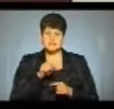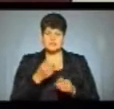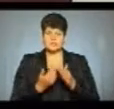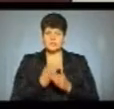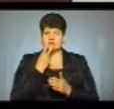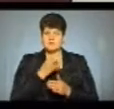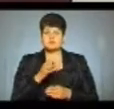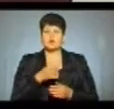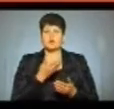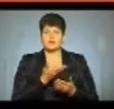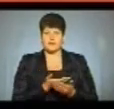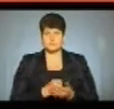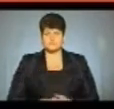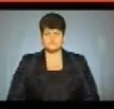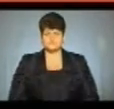дивіться про таке.